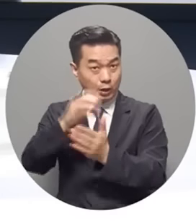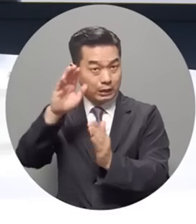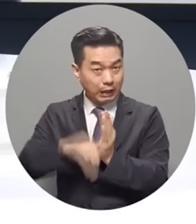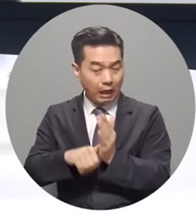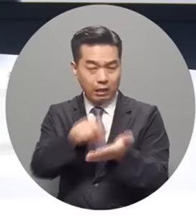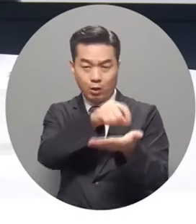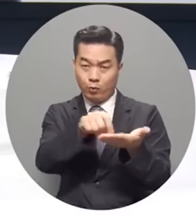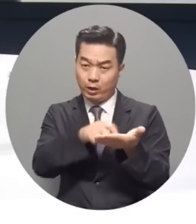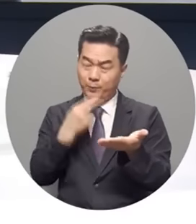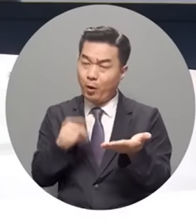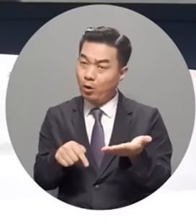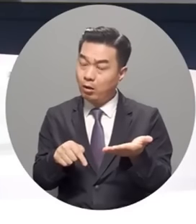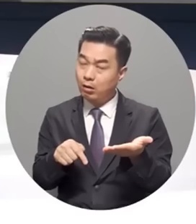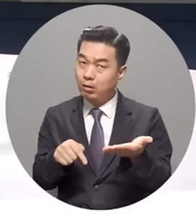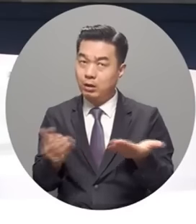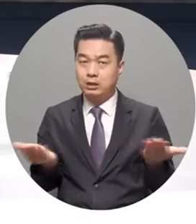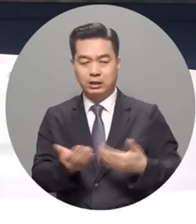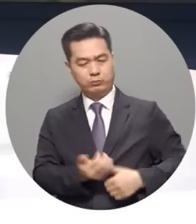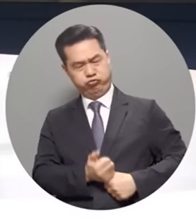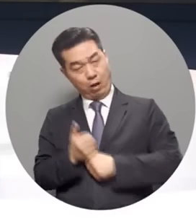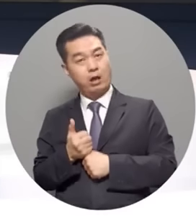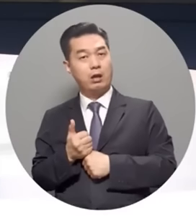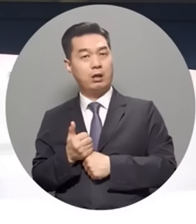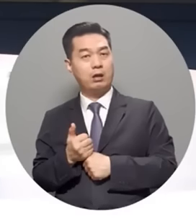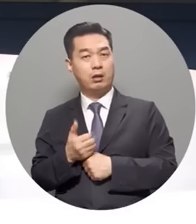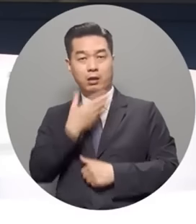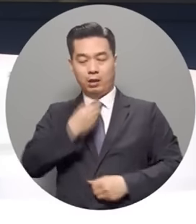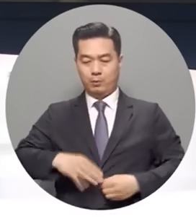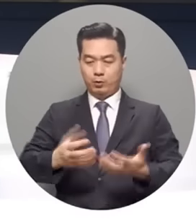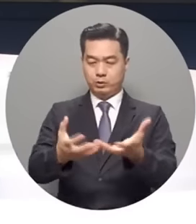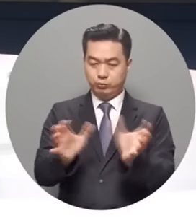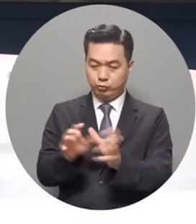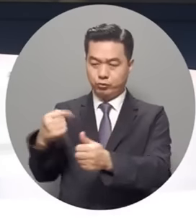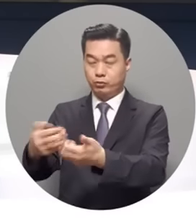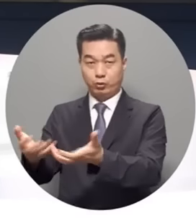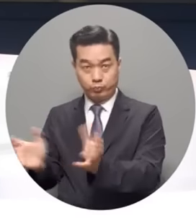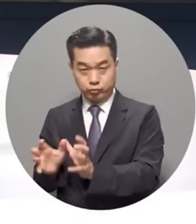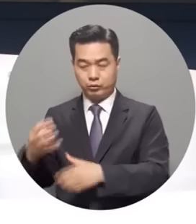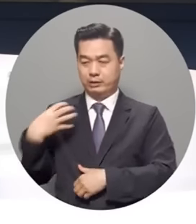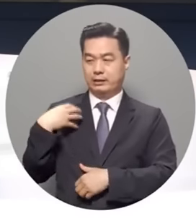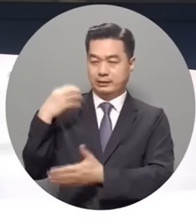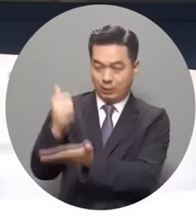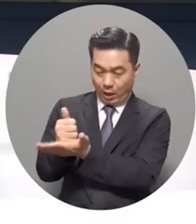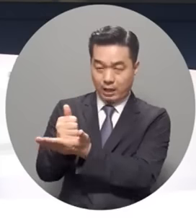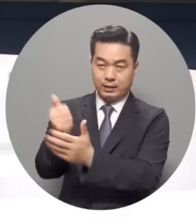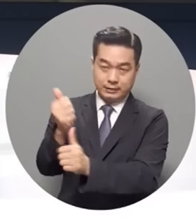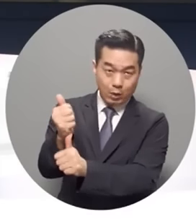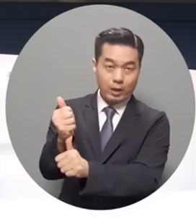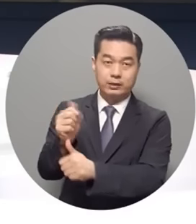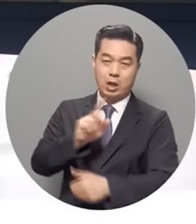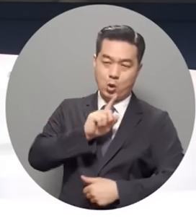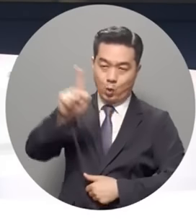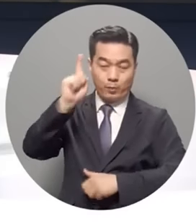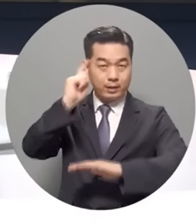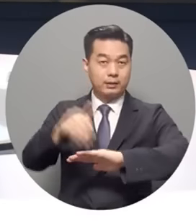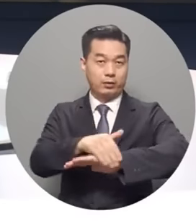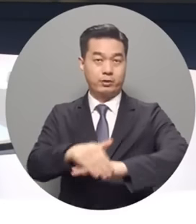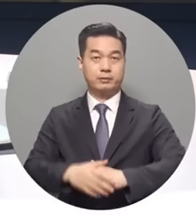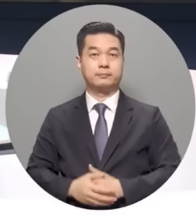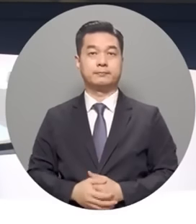작성하지 않은 건 직무 6이라 보건복지부와 교육부의 장차관 등을 공수처에 고발하기로 했습니다